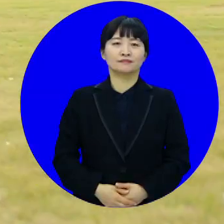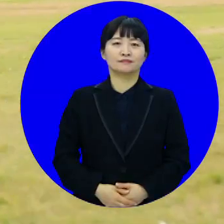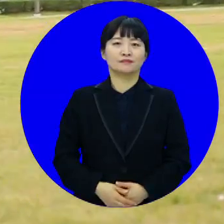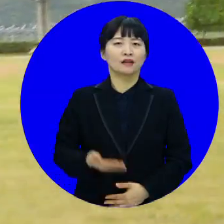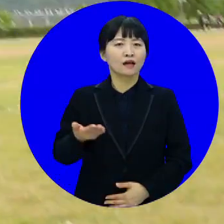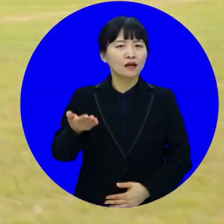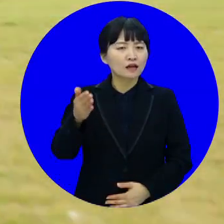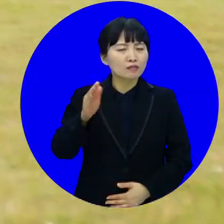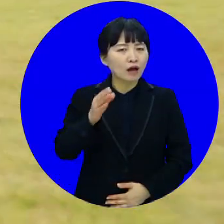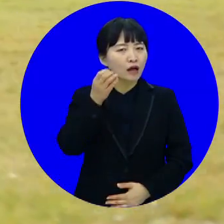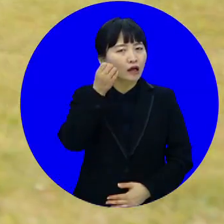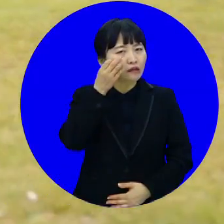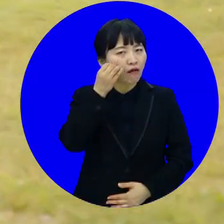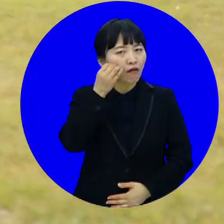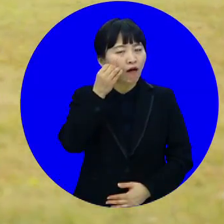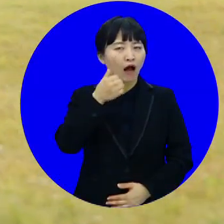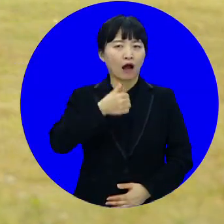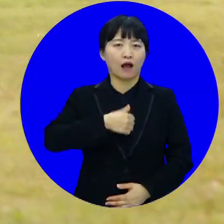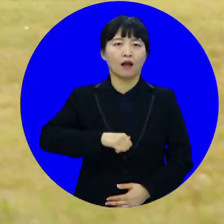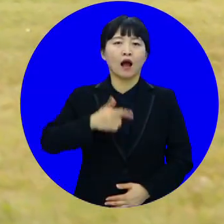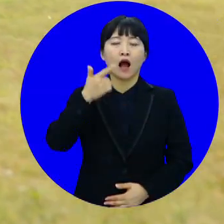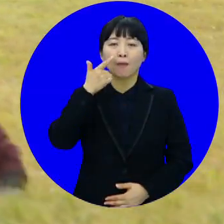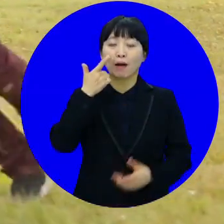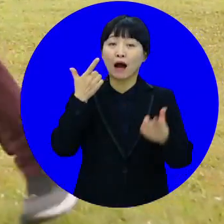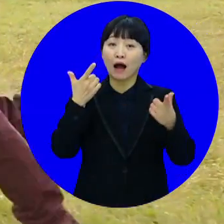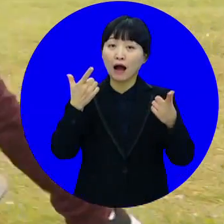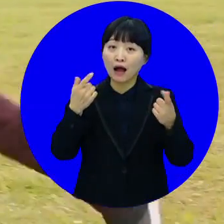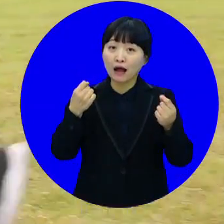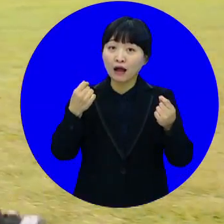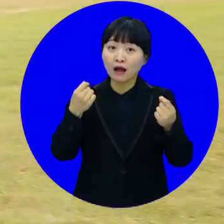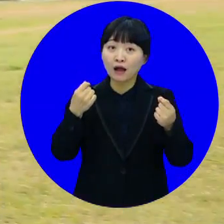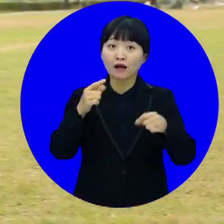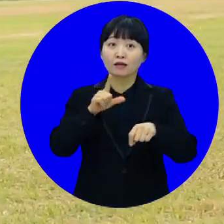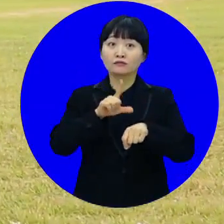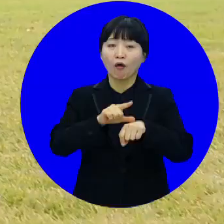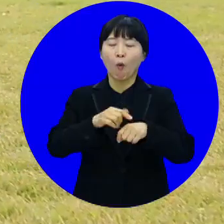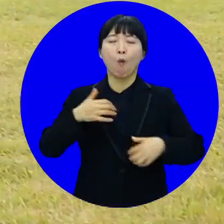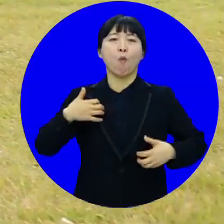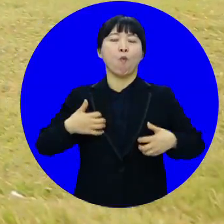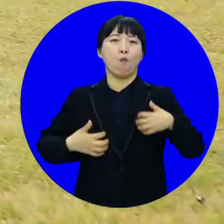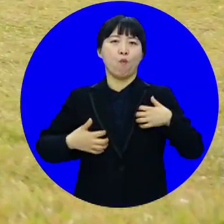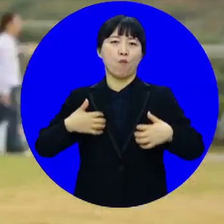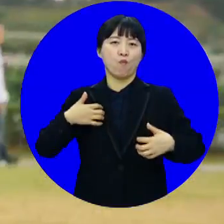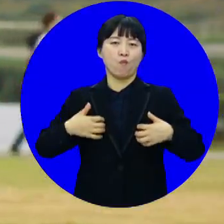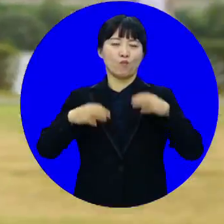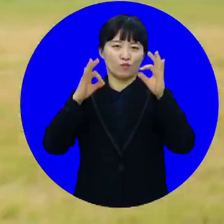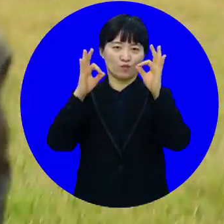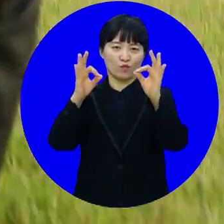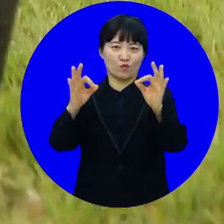하지만 이상하리만치 지훈이는 아빠와 함께하는 시간이 즐거워 보입니다.